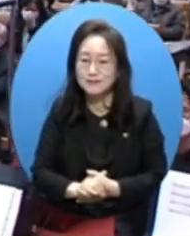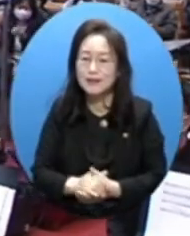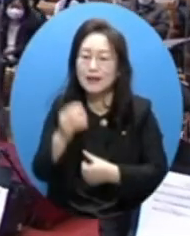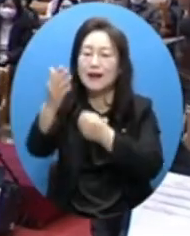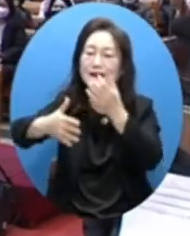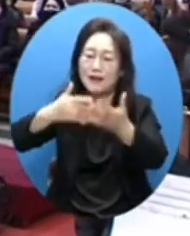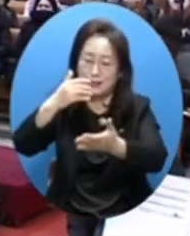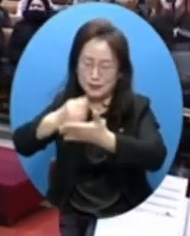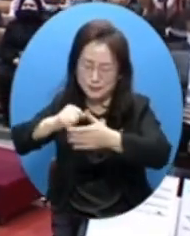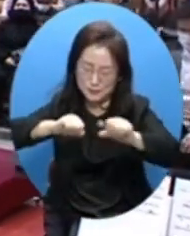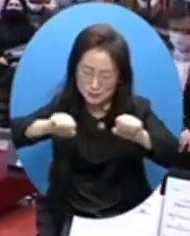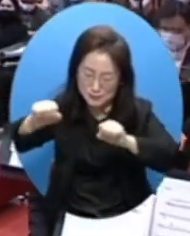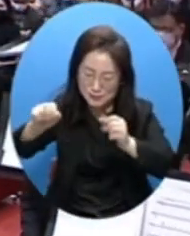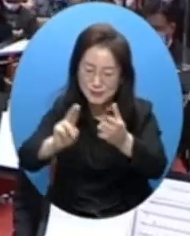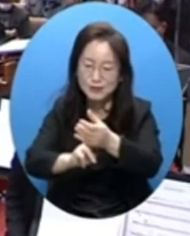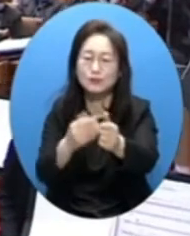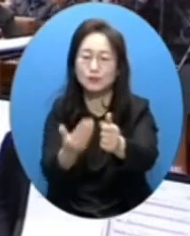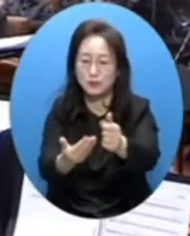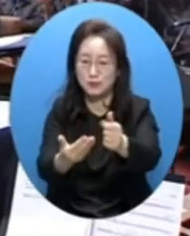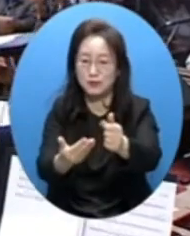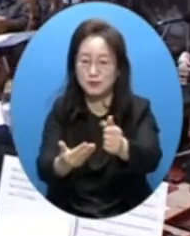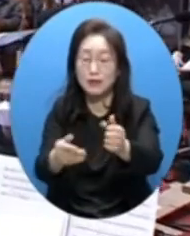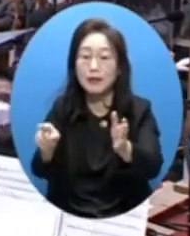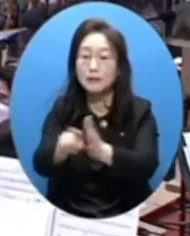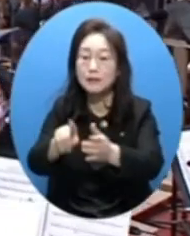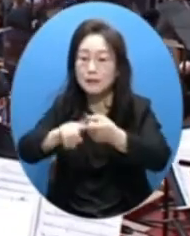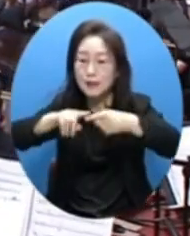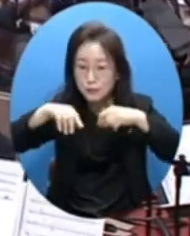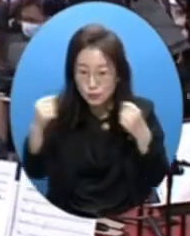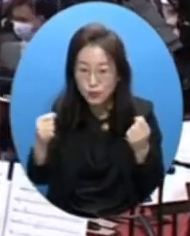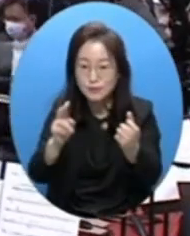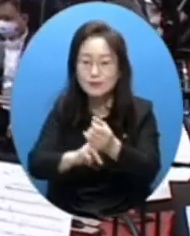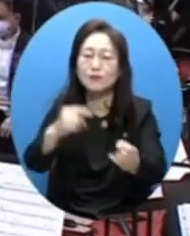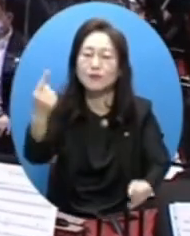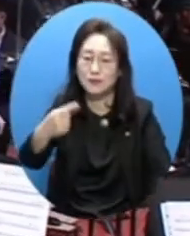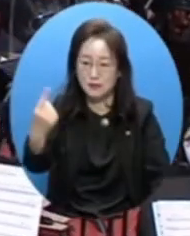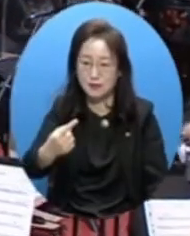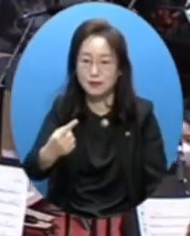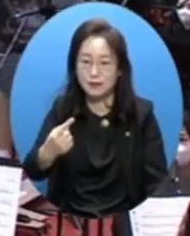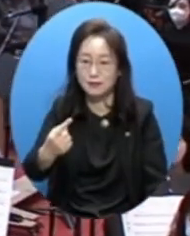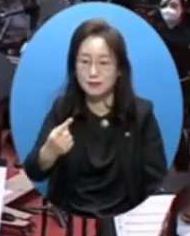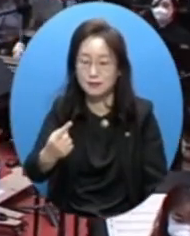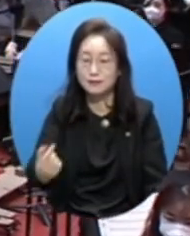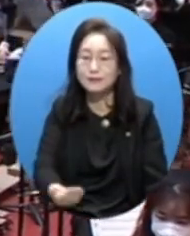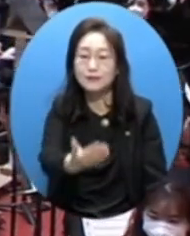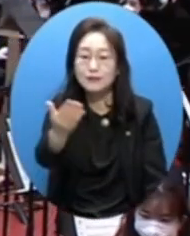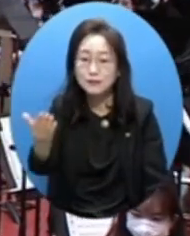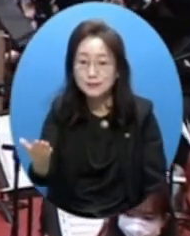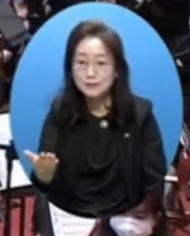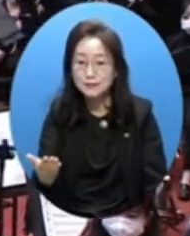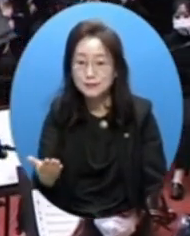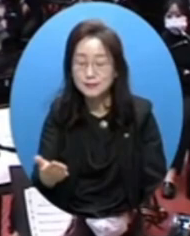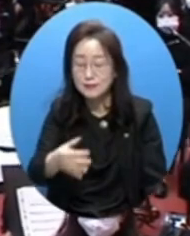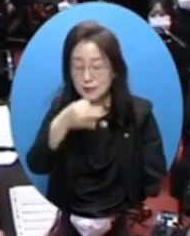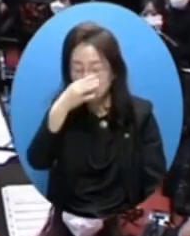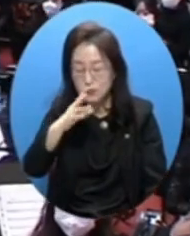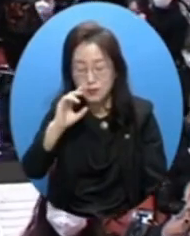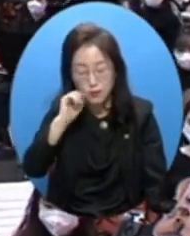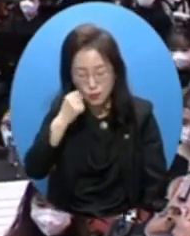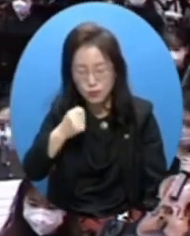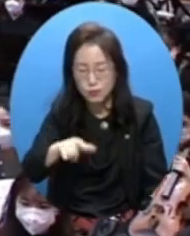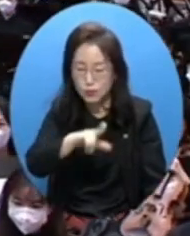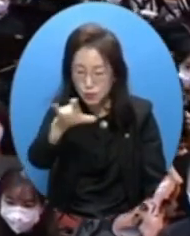하나님께서 역사하신 것입니다. 믿음의 순종이 기적을 가져오는 것입니다. 여러분, 힘들고 어려운